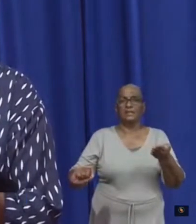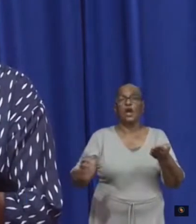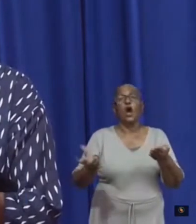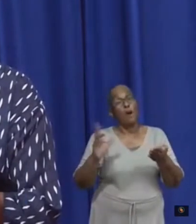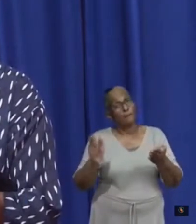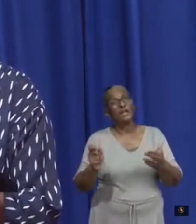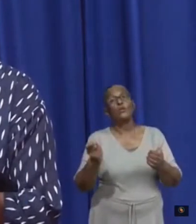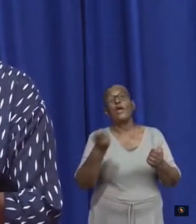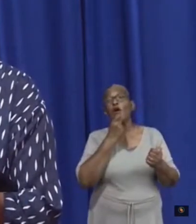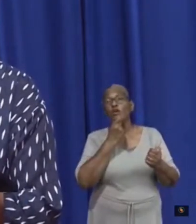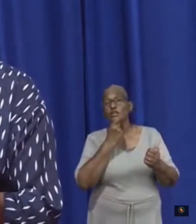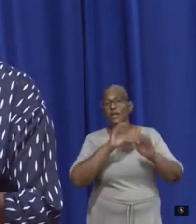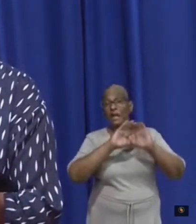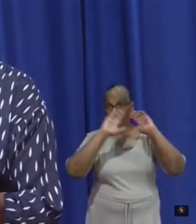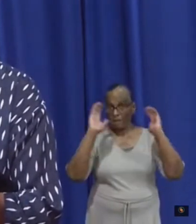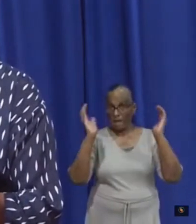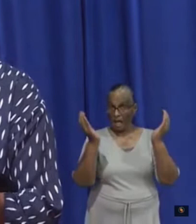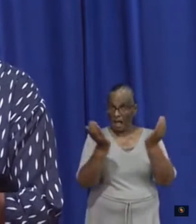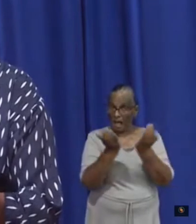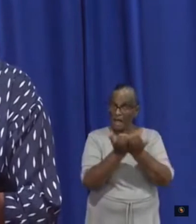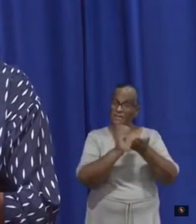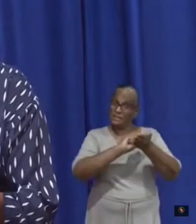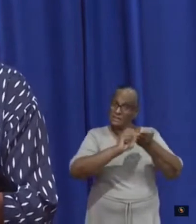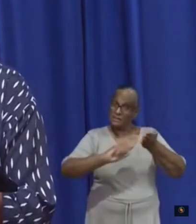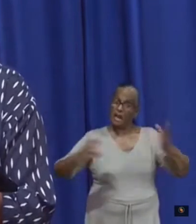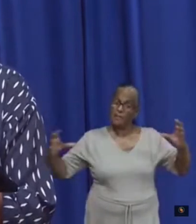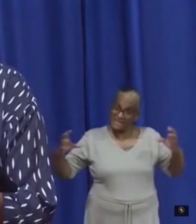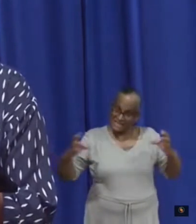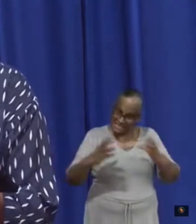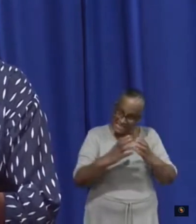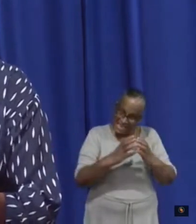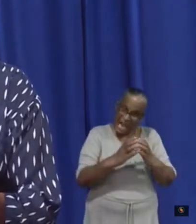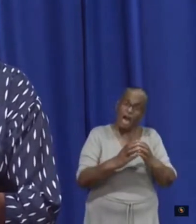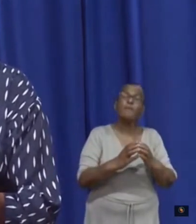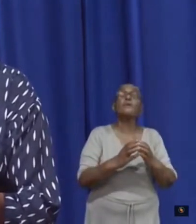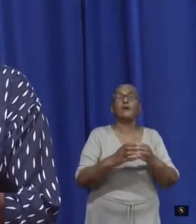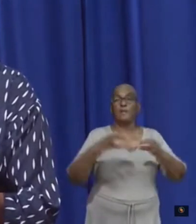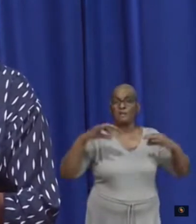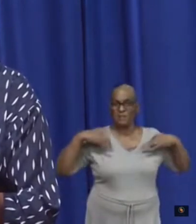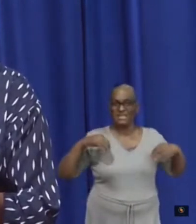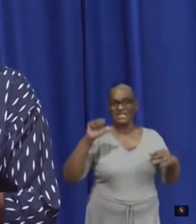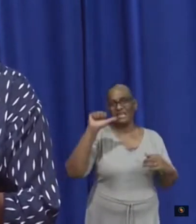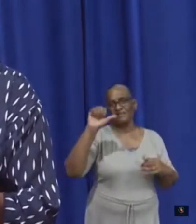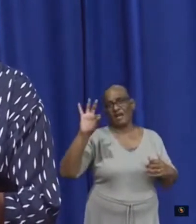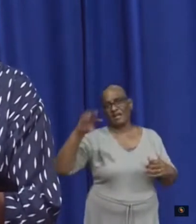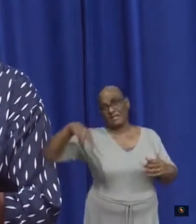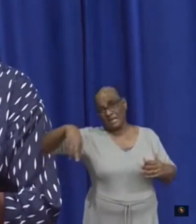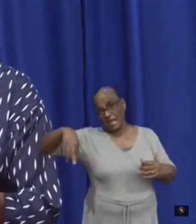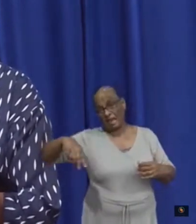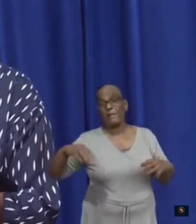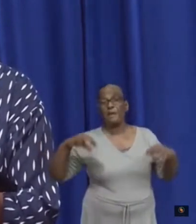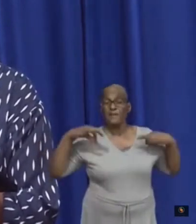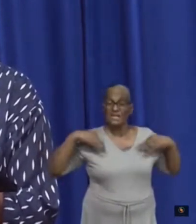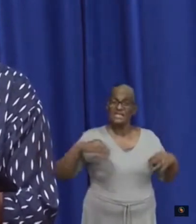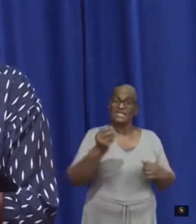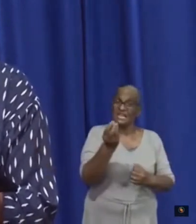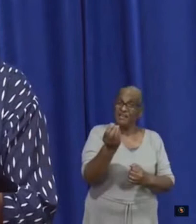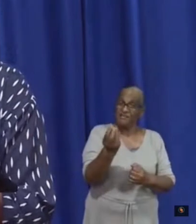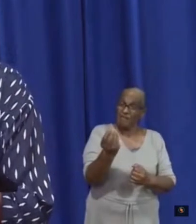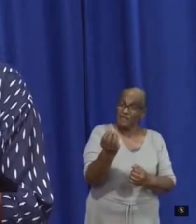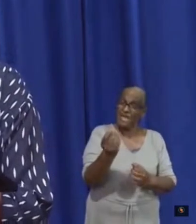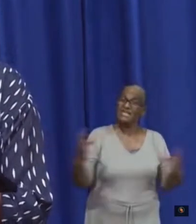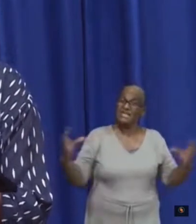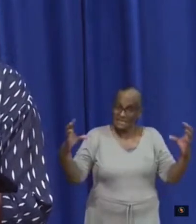data samen gaan plaatsen met de data van het ministerie van Arbeid, als mede het ministerie van Financiën, om ervoor te